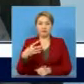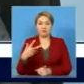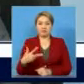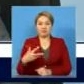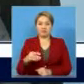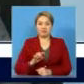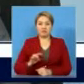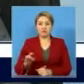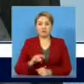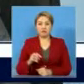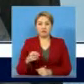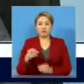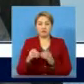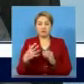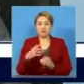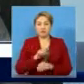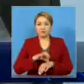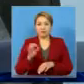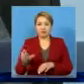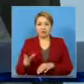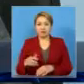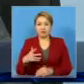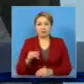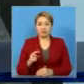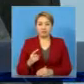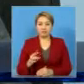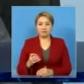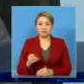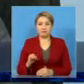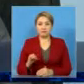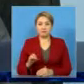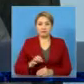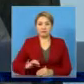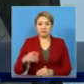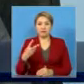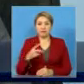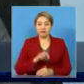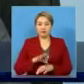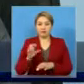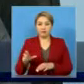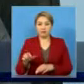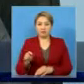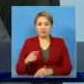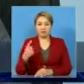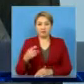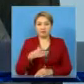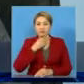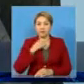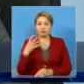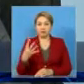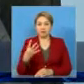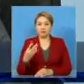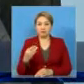в районах области 15 пациентов. В Алгинском районе 2 пациента, в Каргалинском 1, в Мартукском 4,